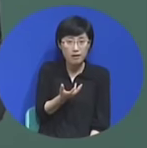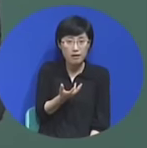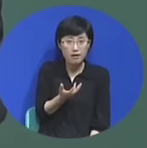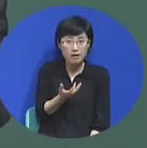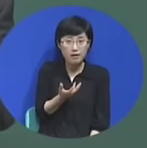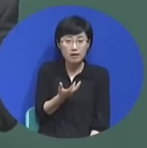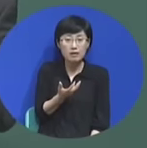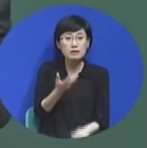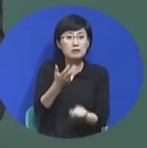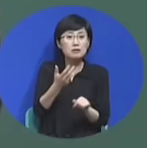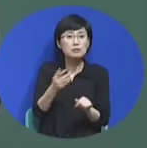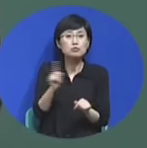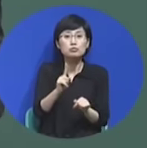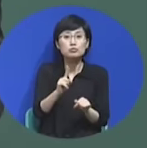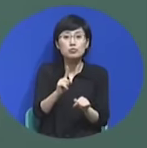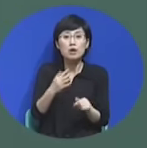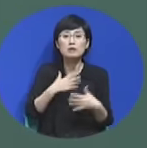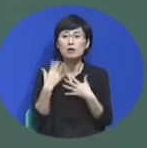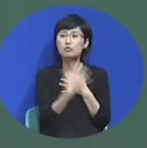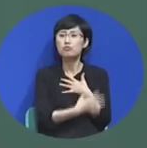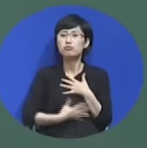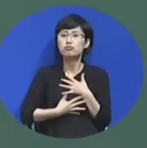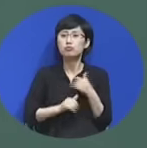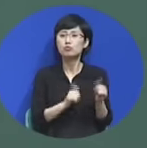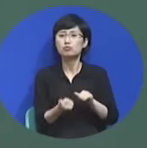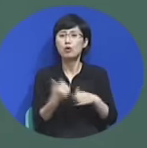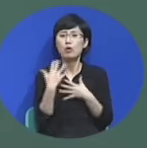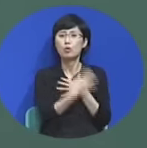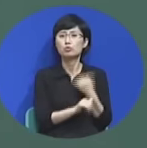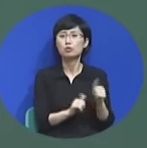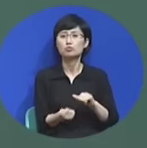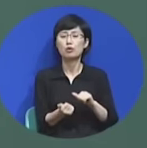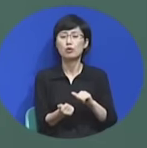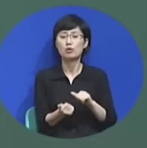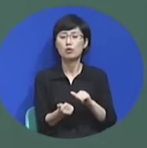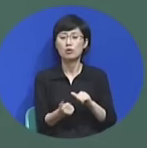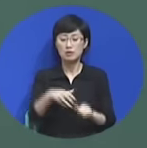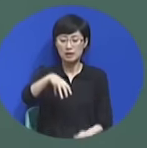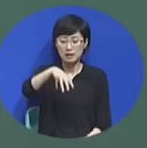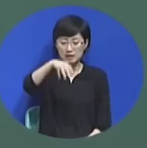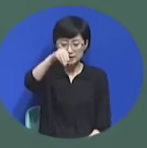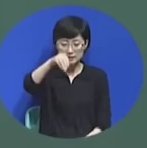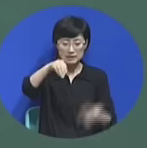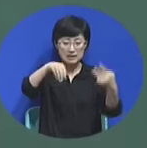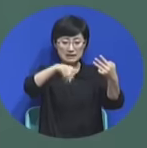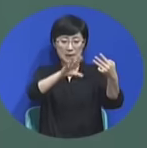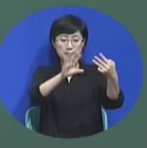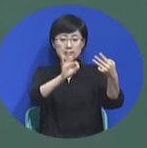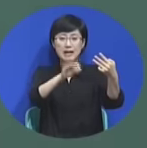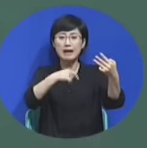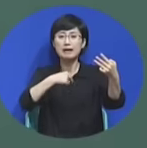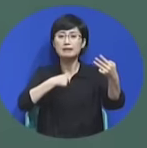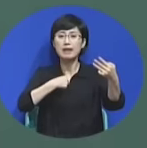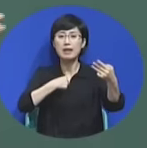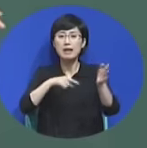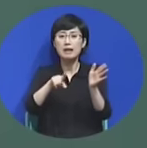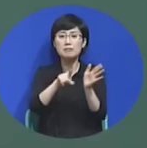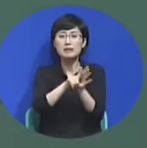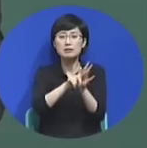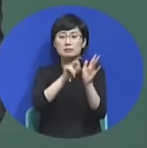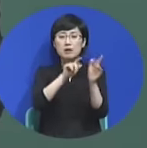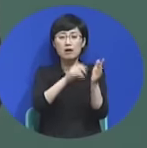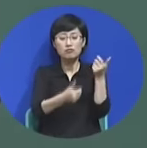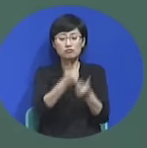如果神的国豁然降临在我的身上。 뭐가 죽죠? 什么会死呢？ 내 육체가 죽어가는. 我的肉身就会死。 네. 창세기 3장에 있는 나의 뭡니까? 불신앙이 막 없어지는